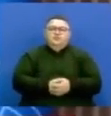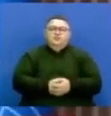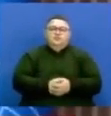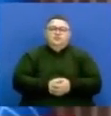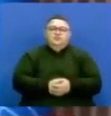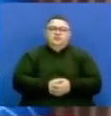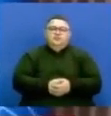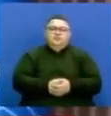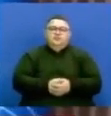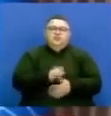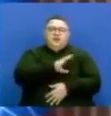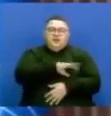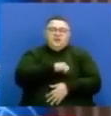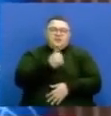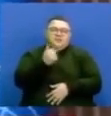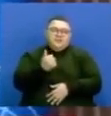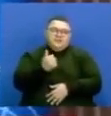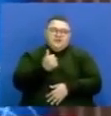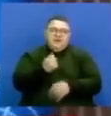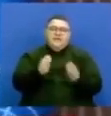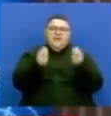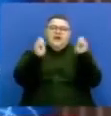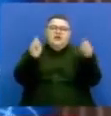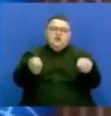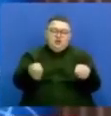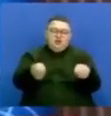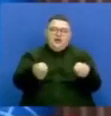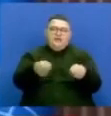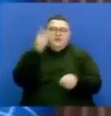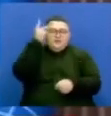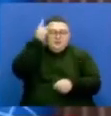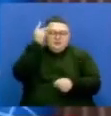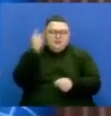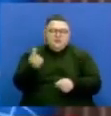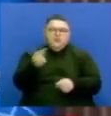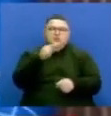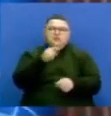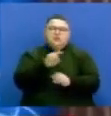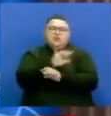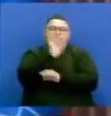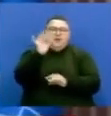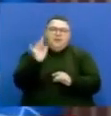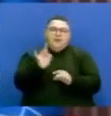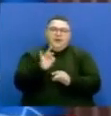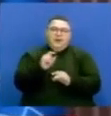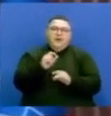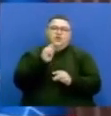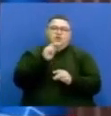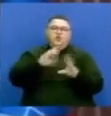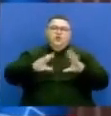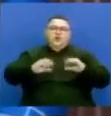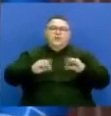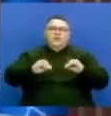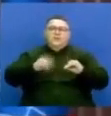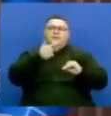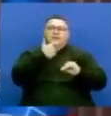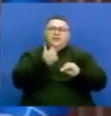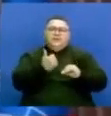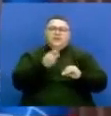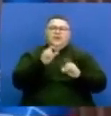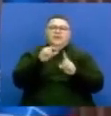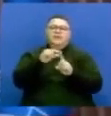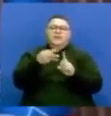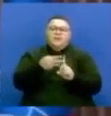untuk bisa mengajukan resolusi di berbagai komite di SMU